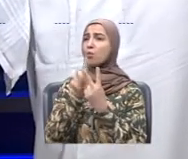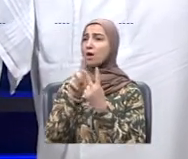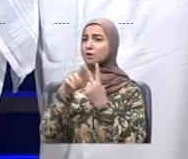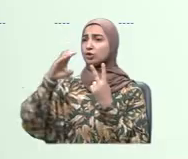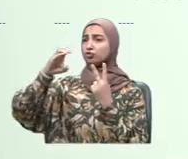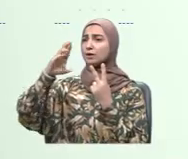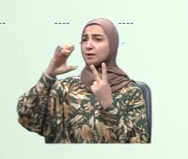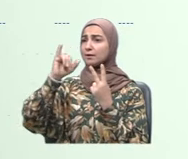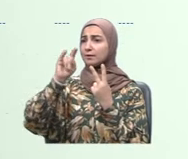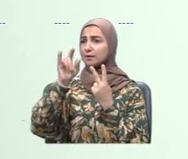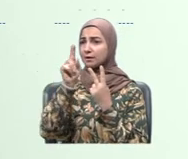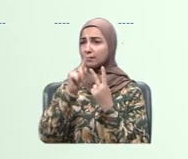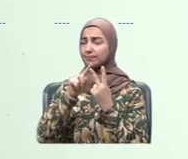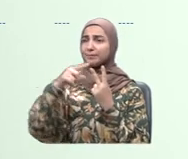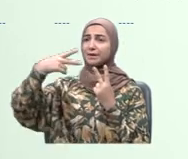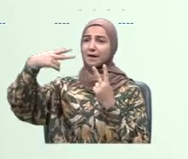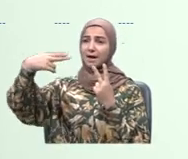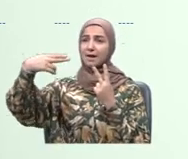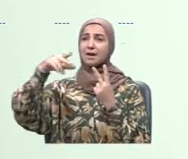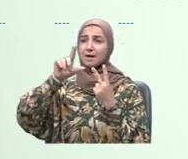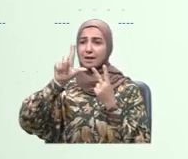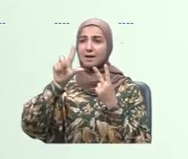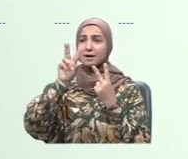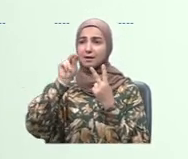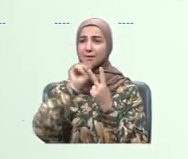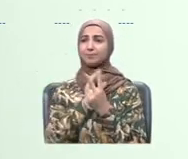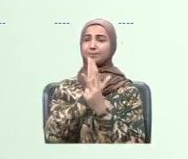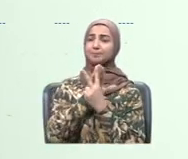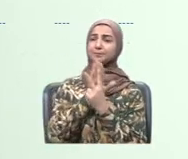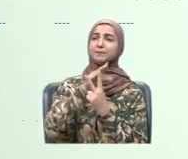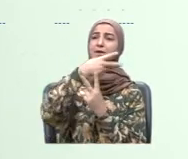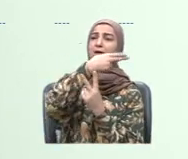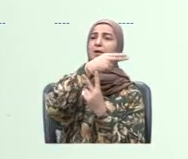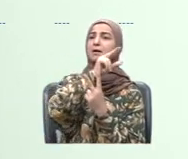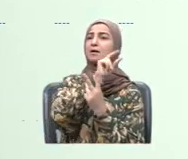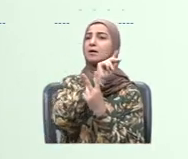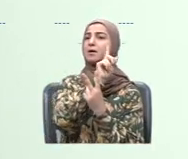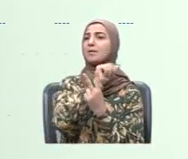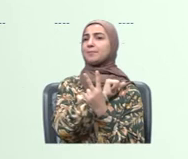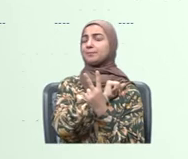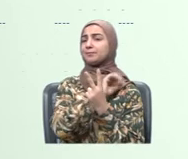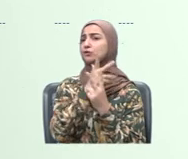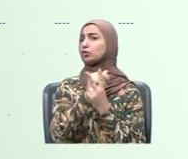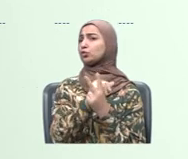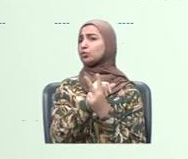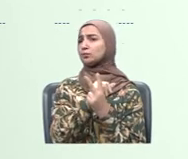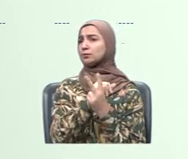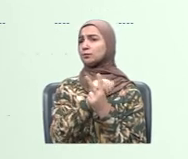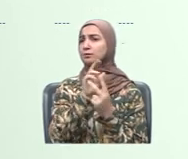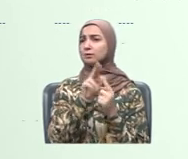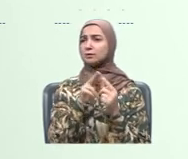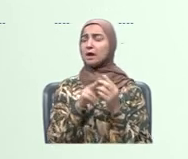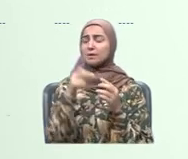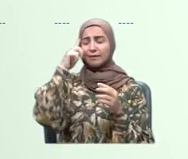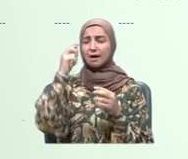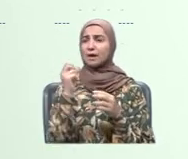تعقيب علق ومادة التعليق من عقب، هو أن التعليق يمثل الإذلاء